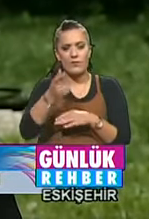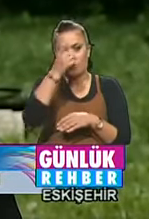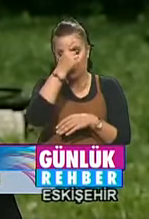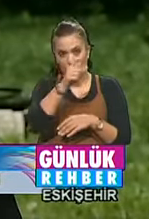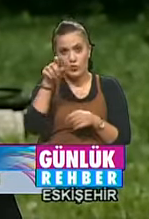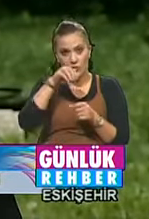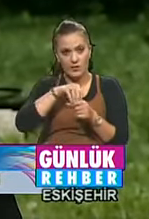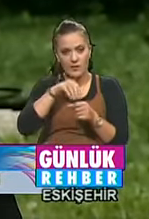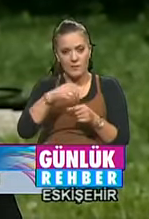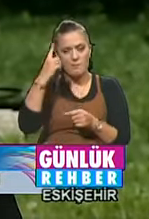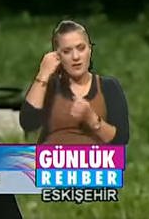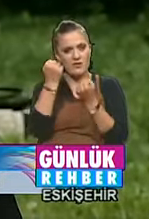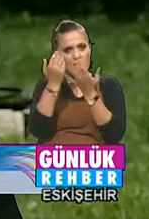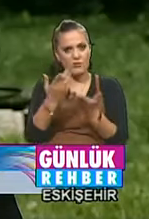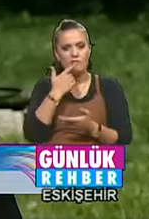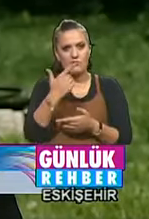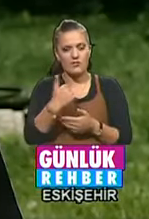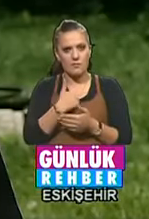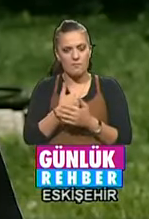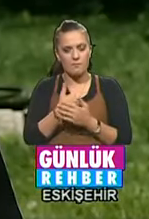Türkiye'nin başı sağ olsun diyeceğim.